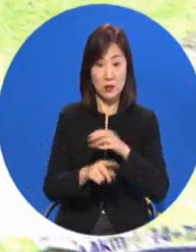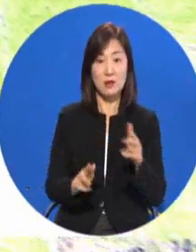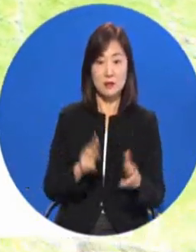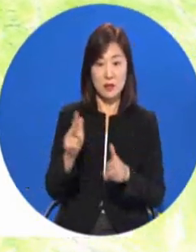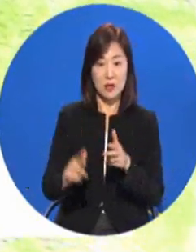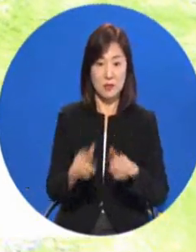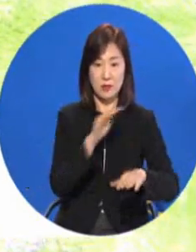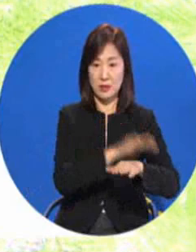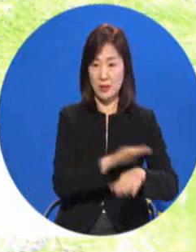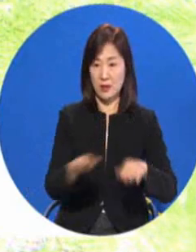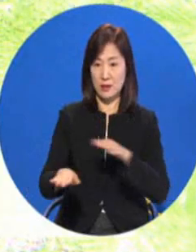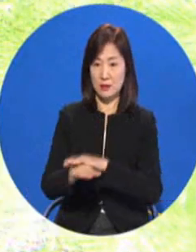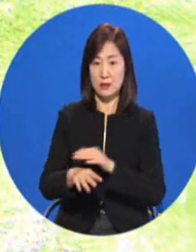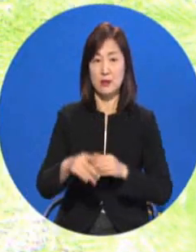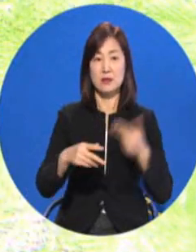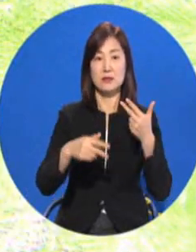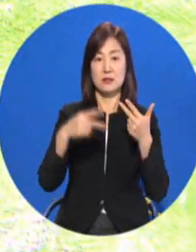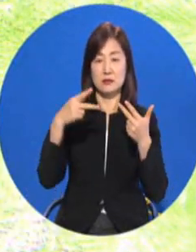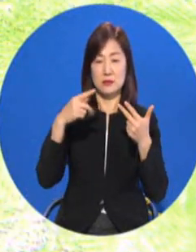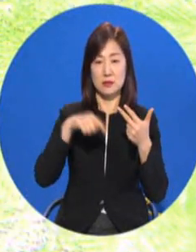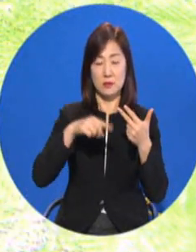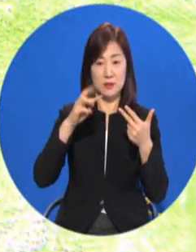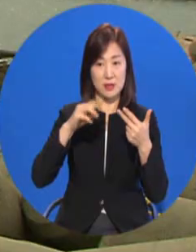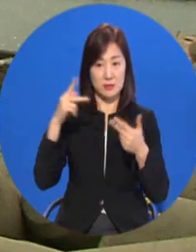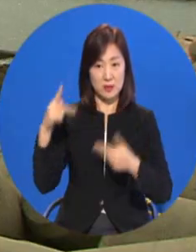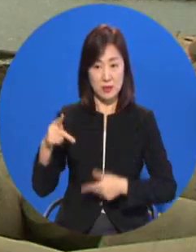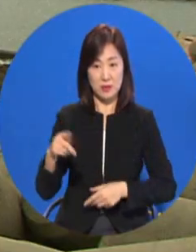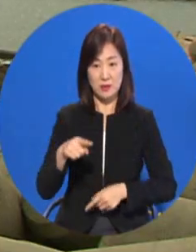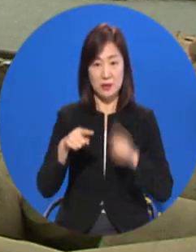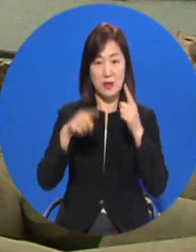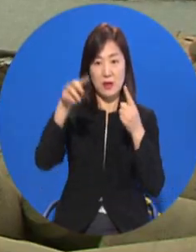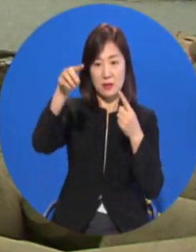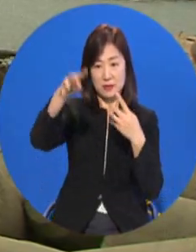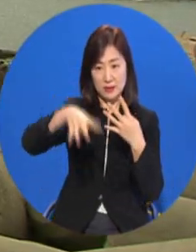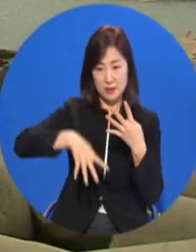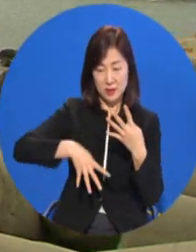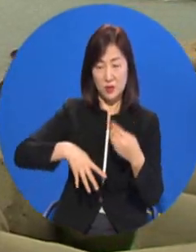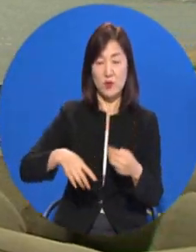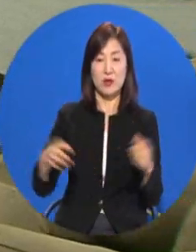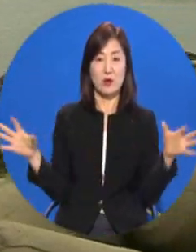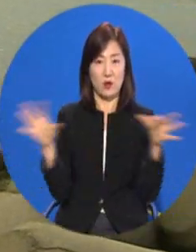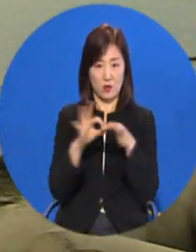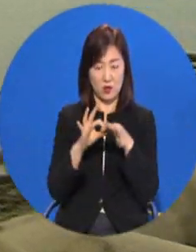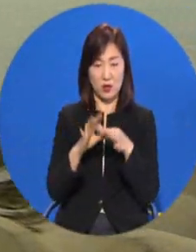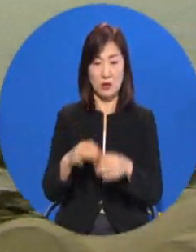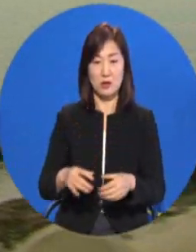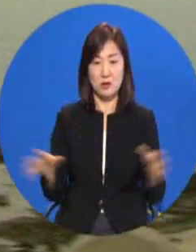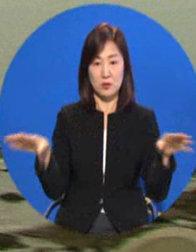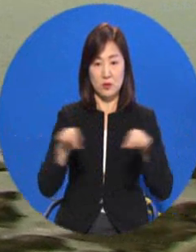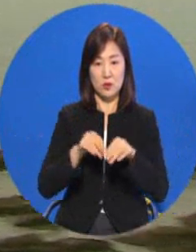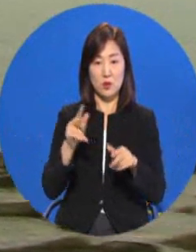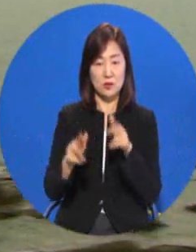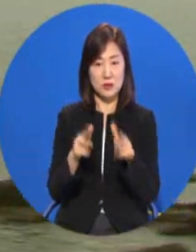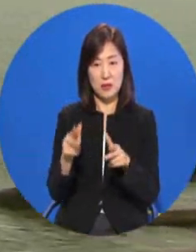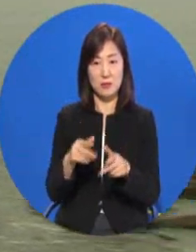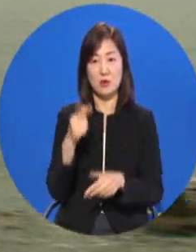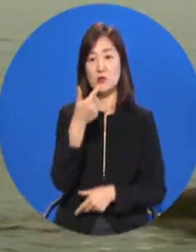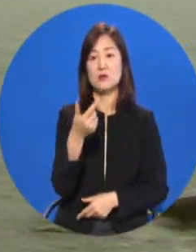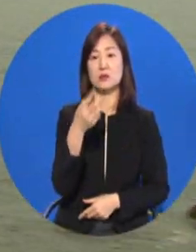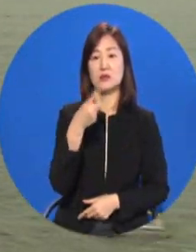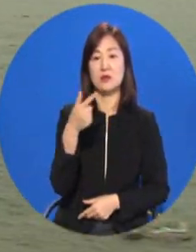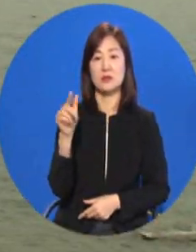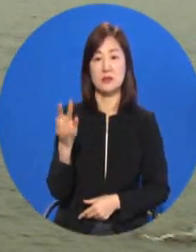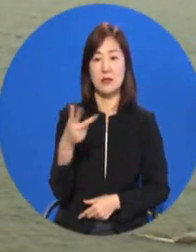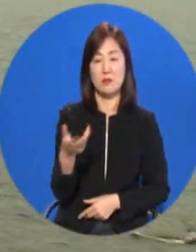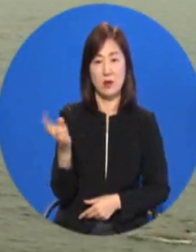지역을 길이 7.3km 폭사 차로에 해저터널로 연결하는 사업으로 총 사업비는 6천 300억원 규모로